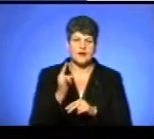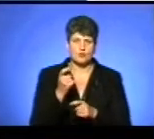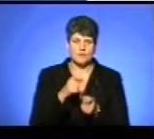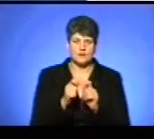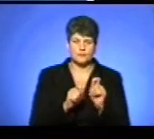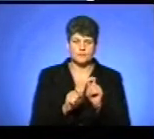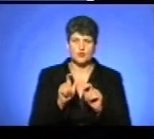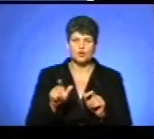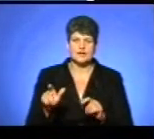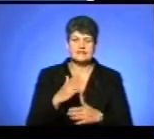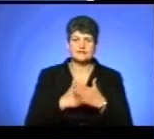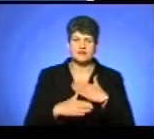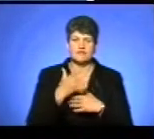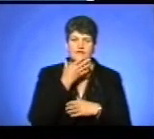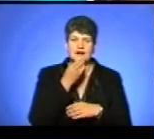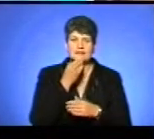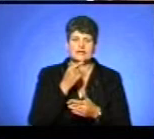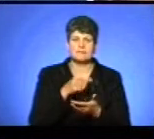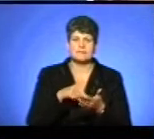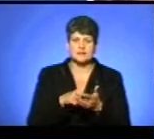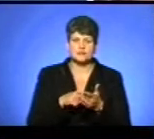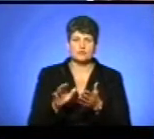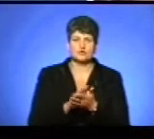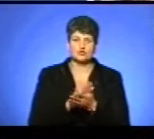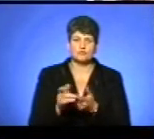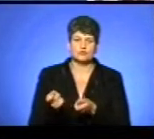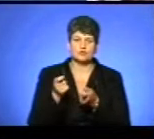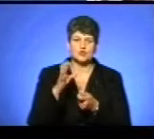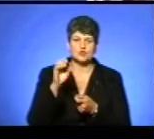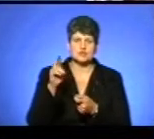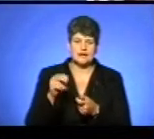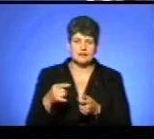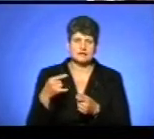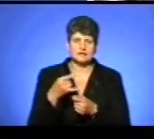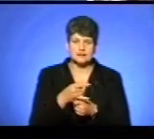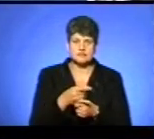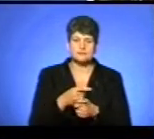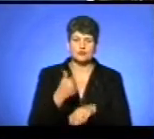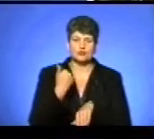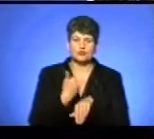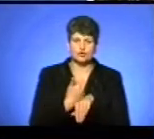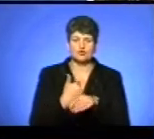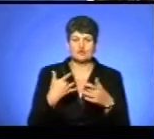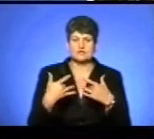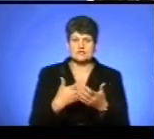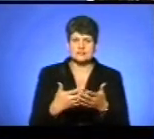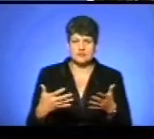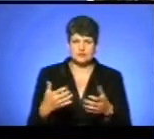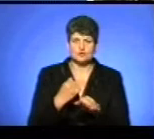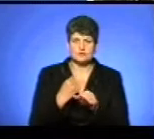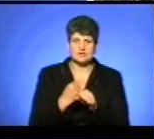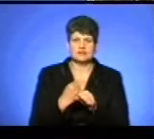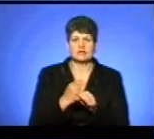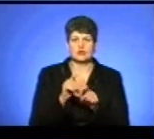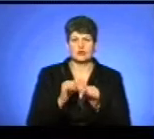Людей з інвалідністю на фестиваль «Файне місто» безкоштовно довозить соціальне таксі. Під головною сценою заходу відвели окрему зону для людей з